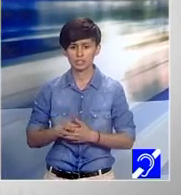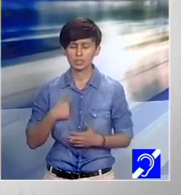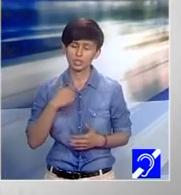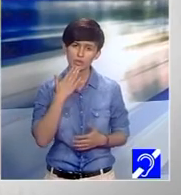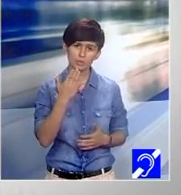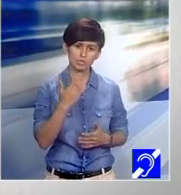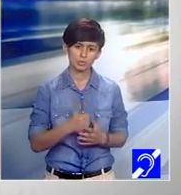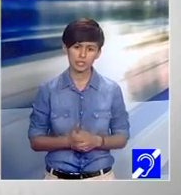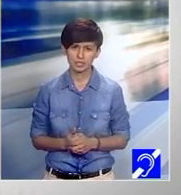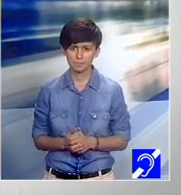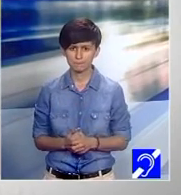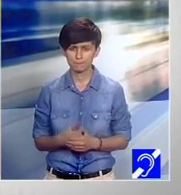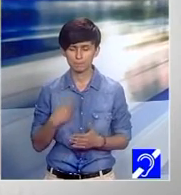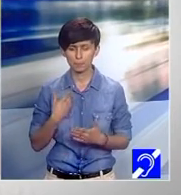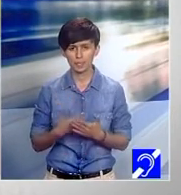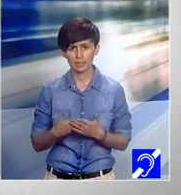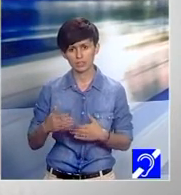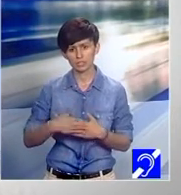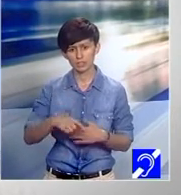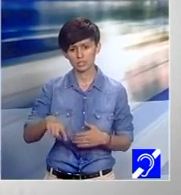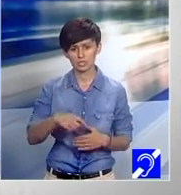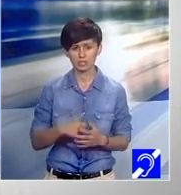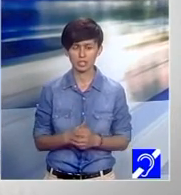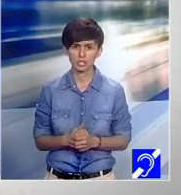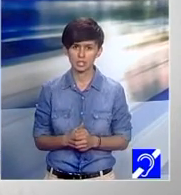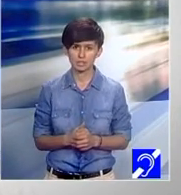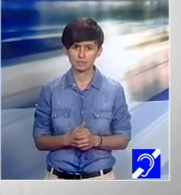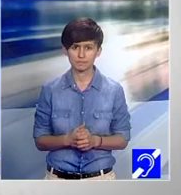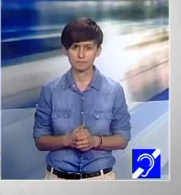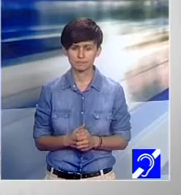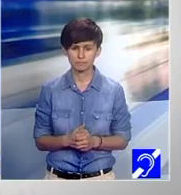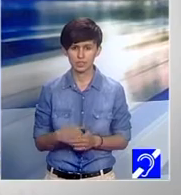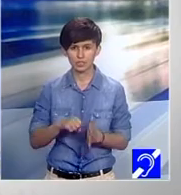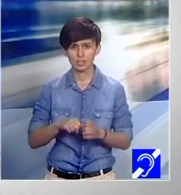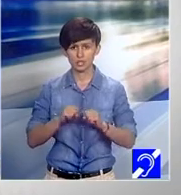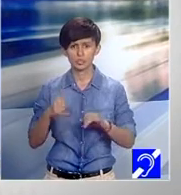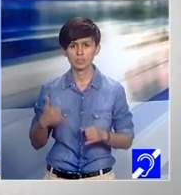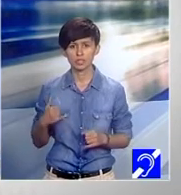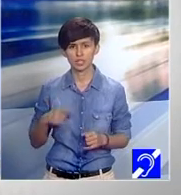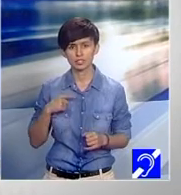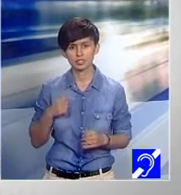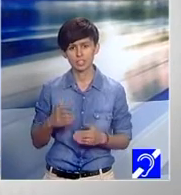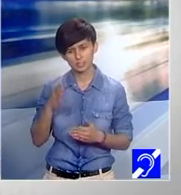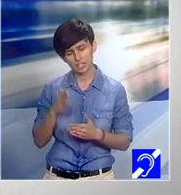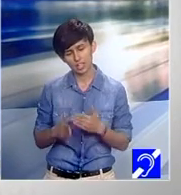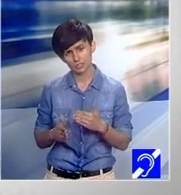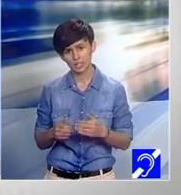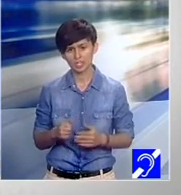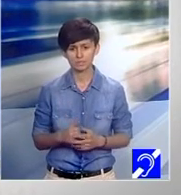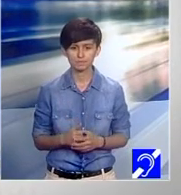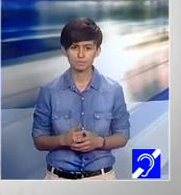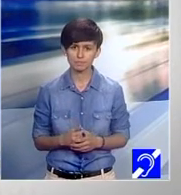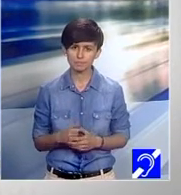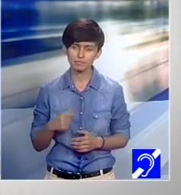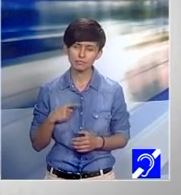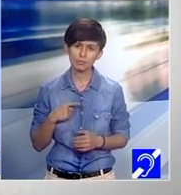o dată pentru că ați fost alături de noi. Doamnelor, domnilor, cu aceasta vă spun că ediția de astăzi a emisiunii Fără Prejudecăți a ajuns acum la final.